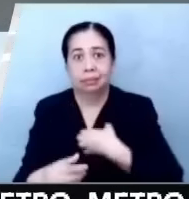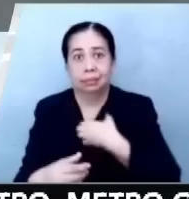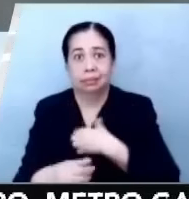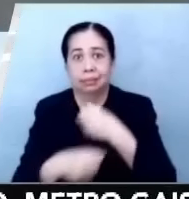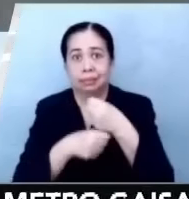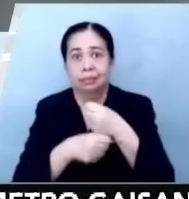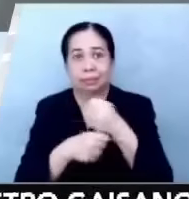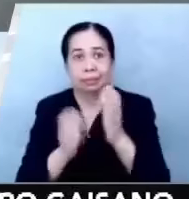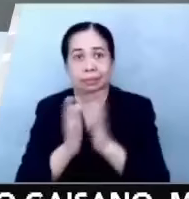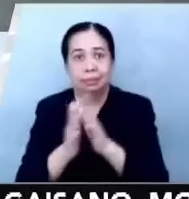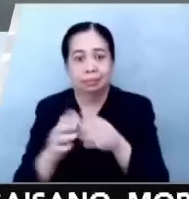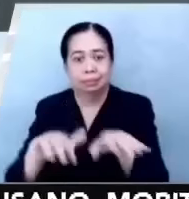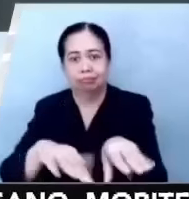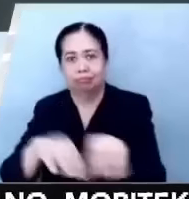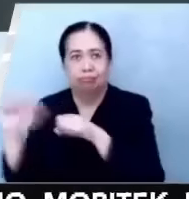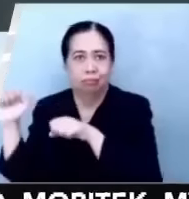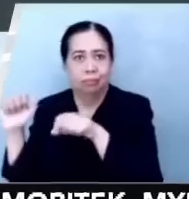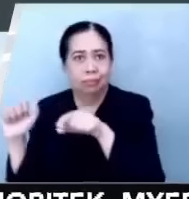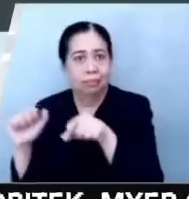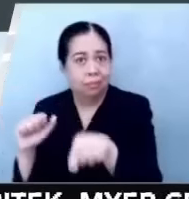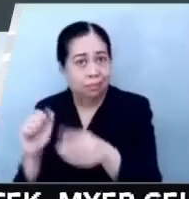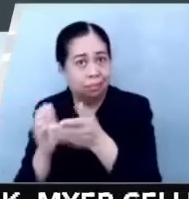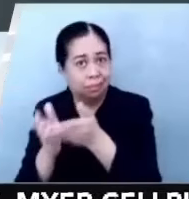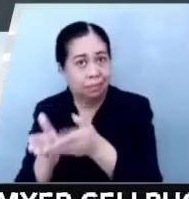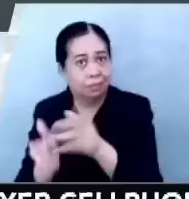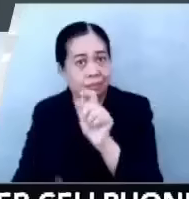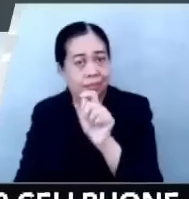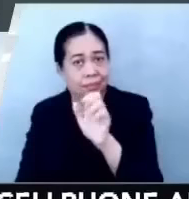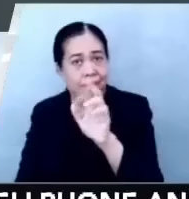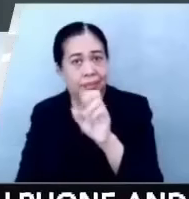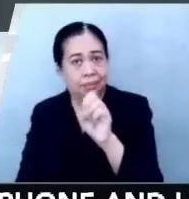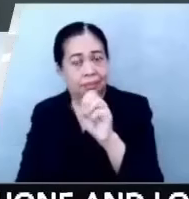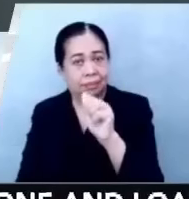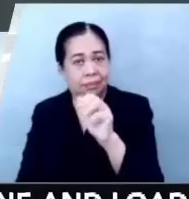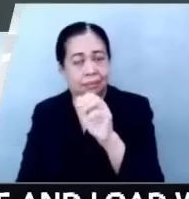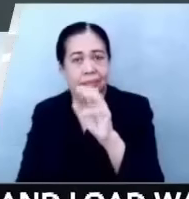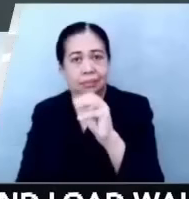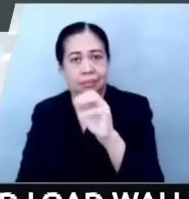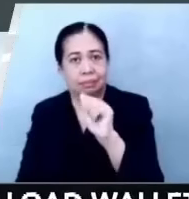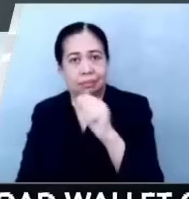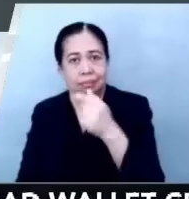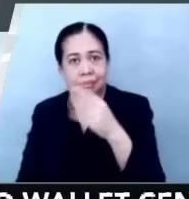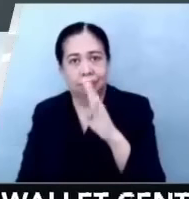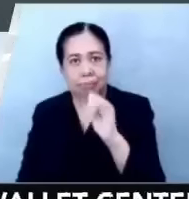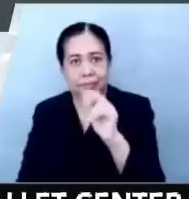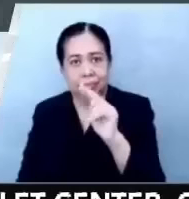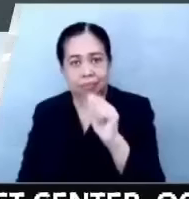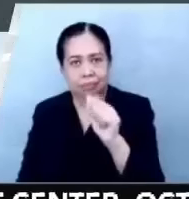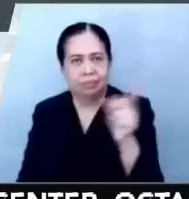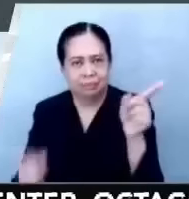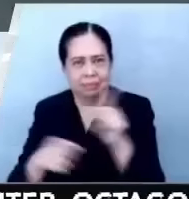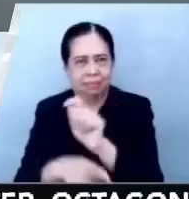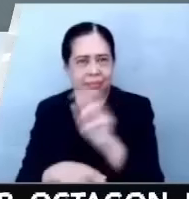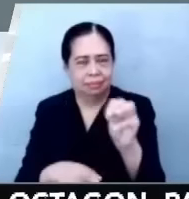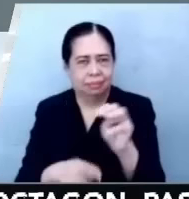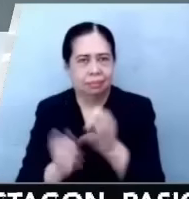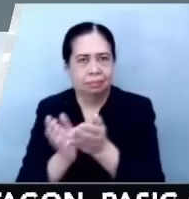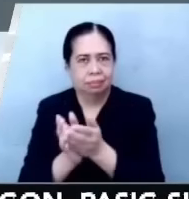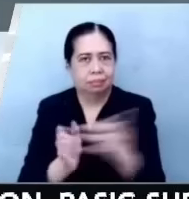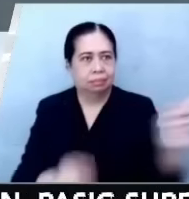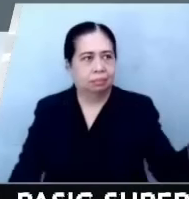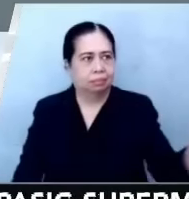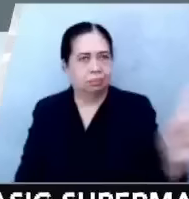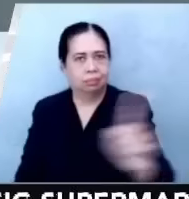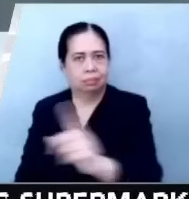remove our Teresa Magbanwa in Skoda Shoal. Mm-hmm. So every time, no, na may dadaan dito na barko, whether